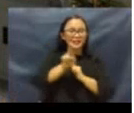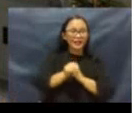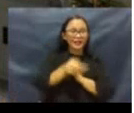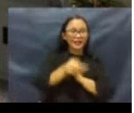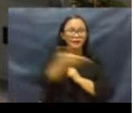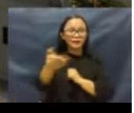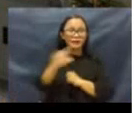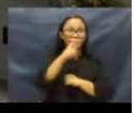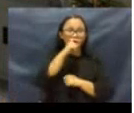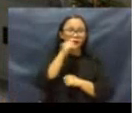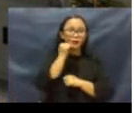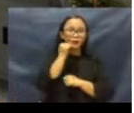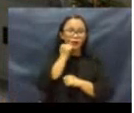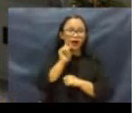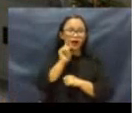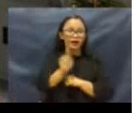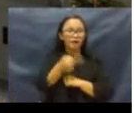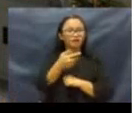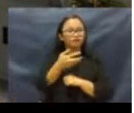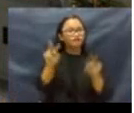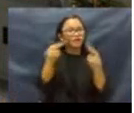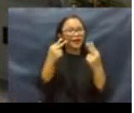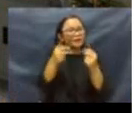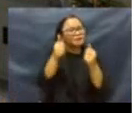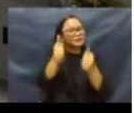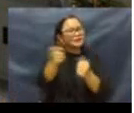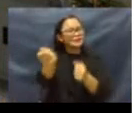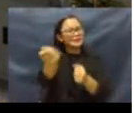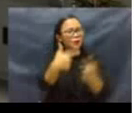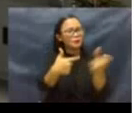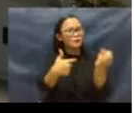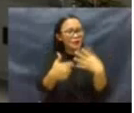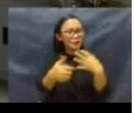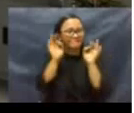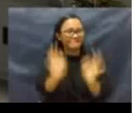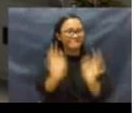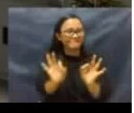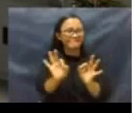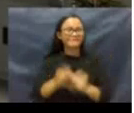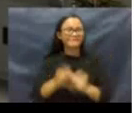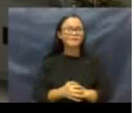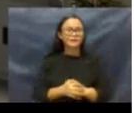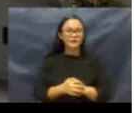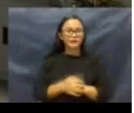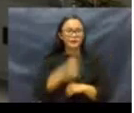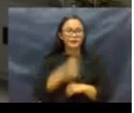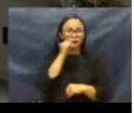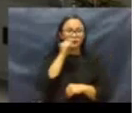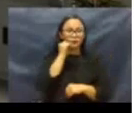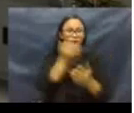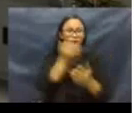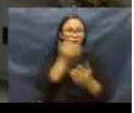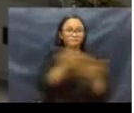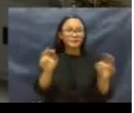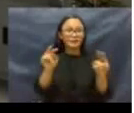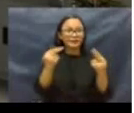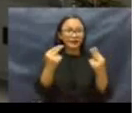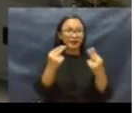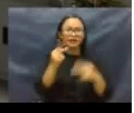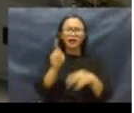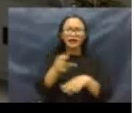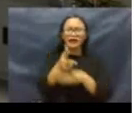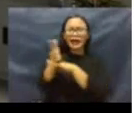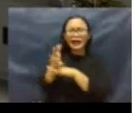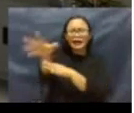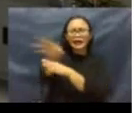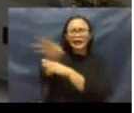yang melihat webinar ini secara live. Oke, dan untuk Bapak dan Ibu yang ternyata melihat webinar ini dengan cara rekaman, juga ada hadiahnya